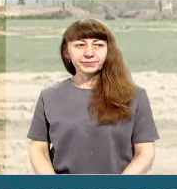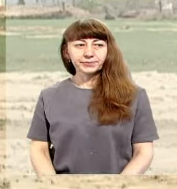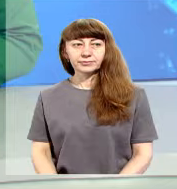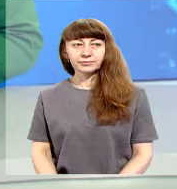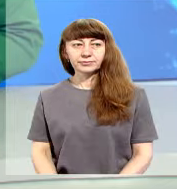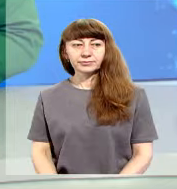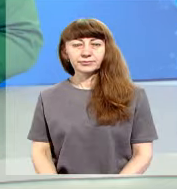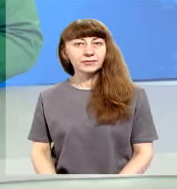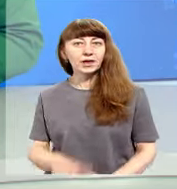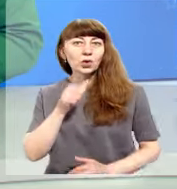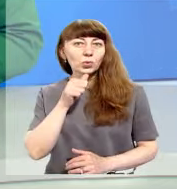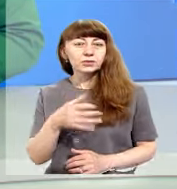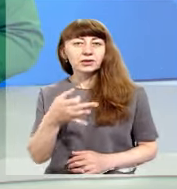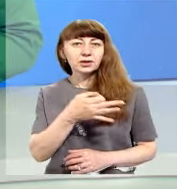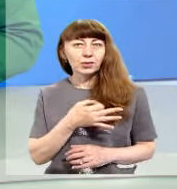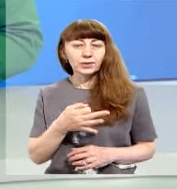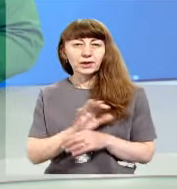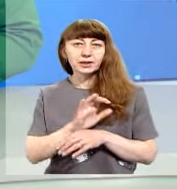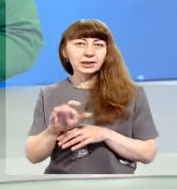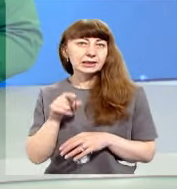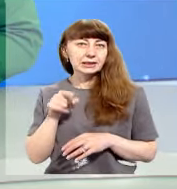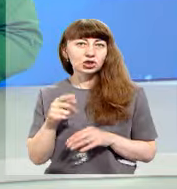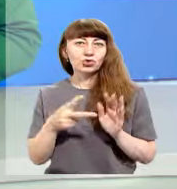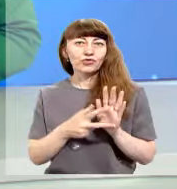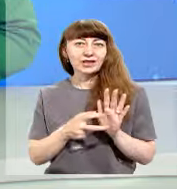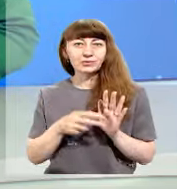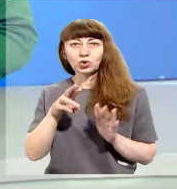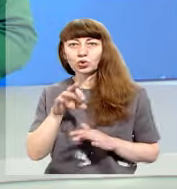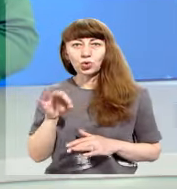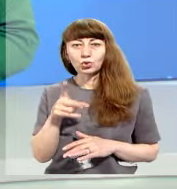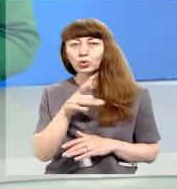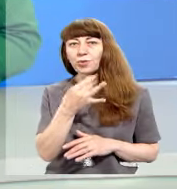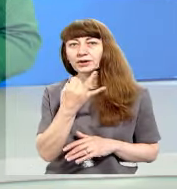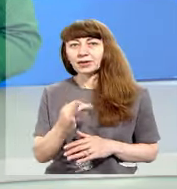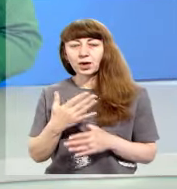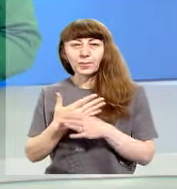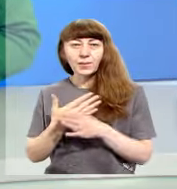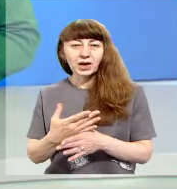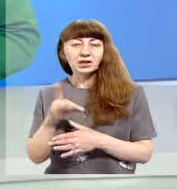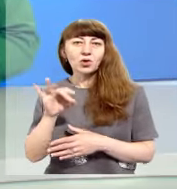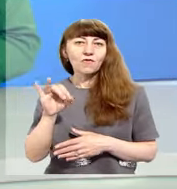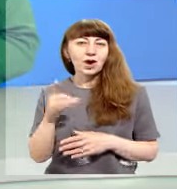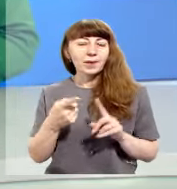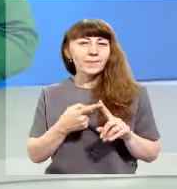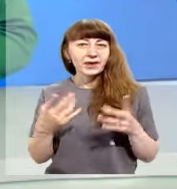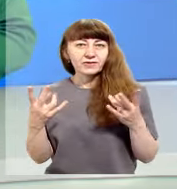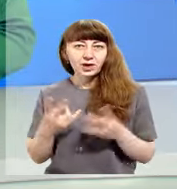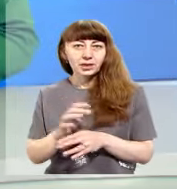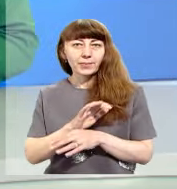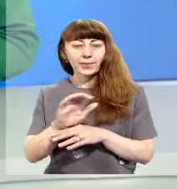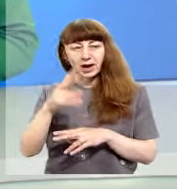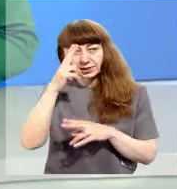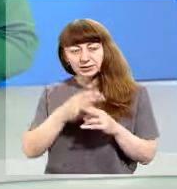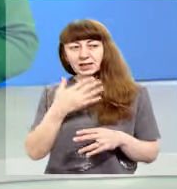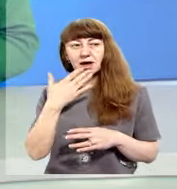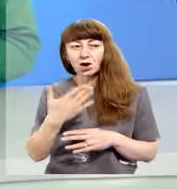«Кустанай». В Кустанайскую область поступило 1800 тонн гуманитарной помощи. Товары первой необходимости отправили братские